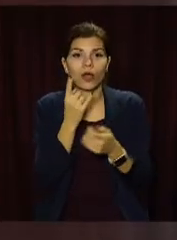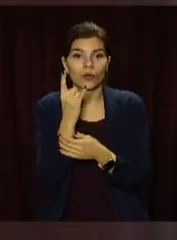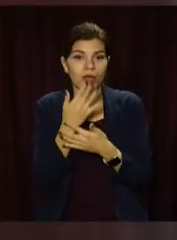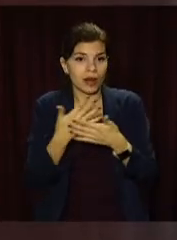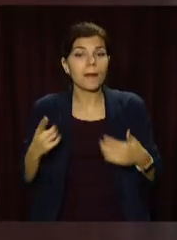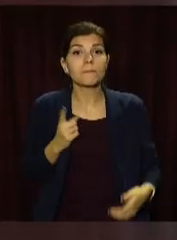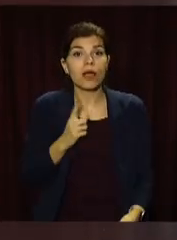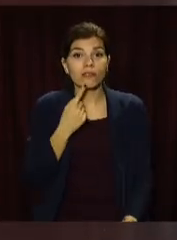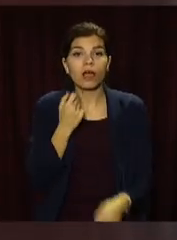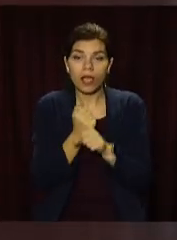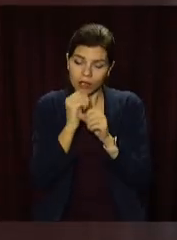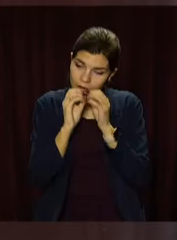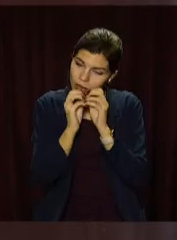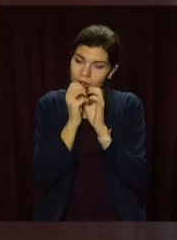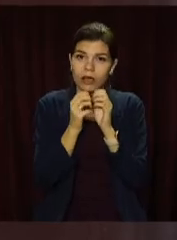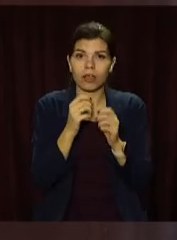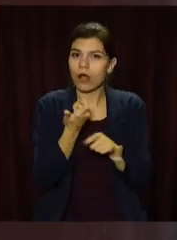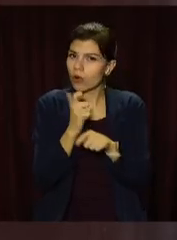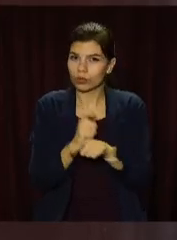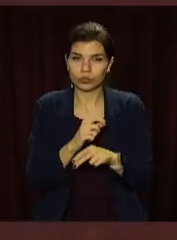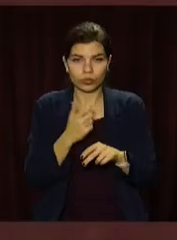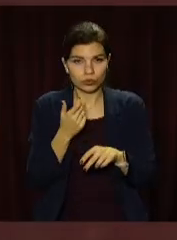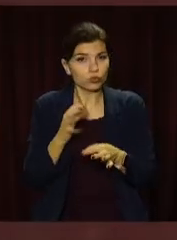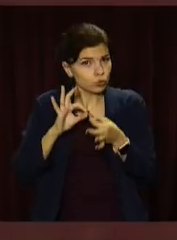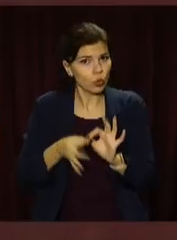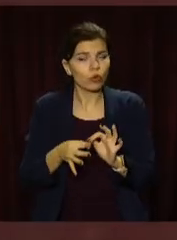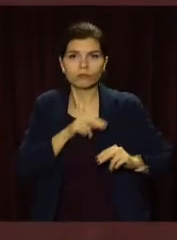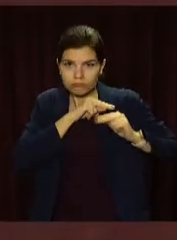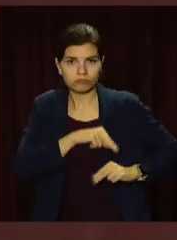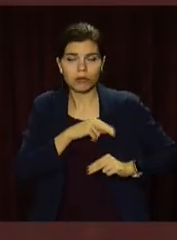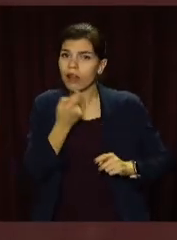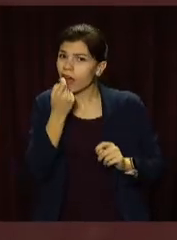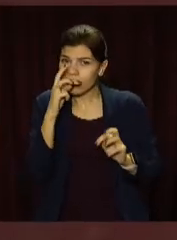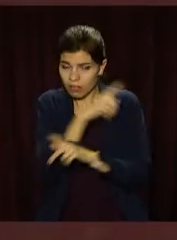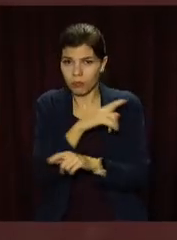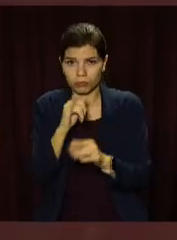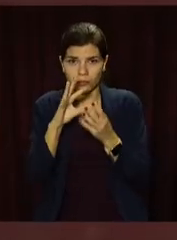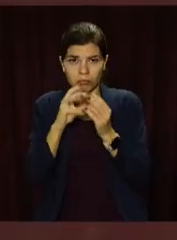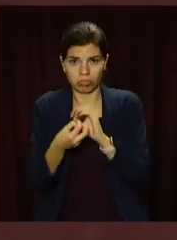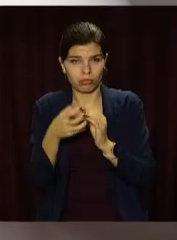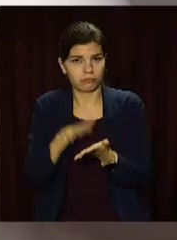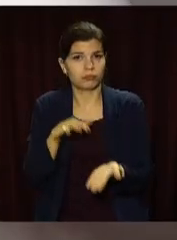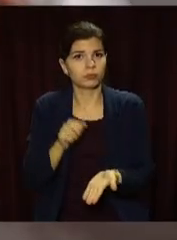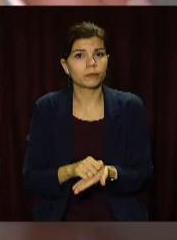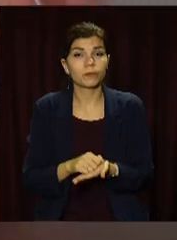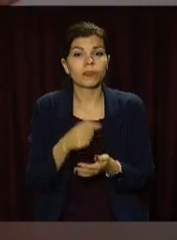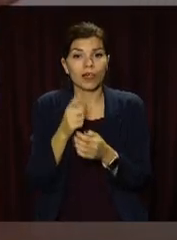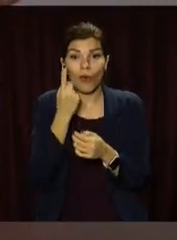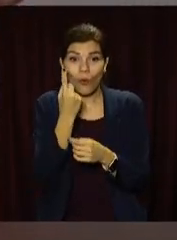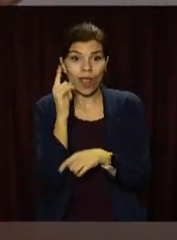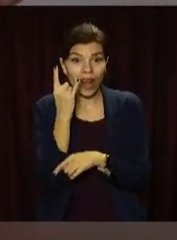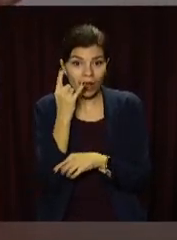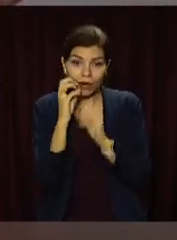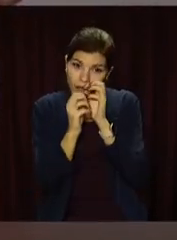Майстриня каже, процес виготовлення деталей кропіткий та складний. Один невірний крок – і все зійде на нівець. Створення однієї